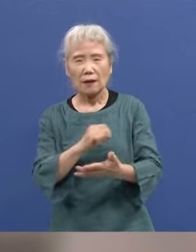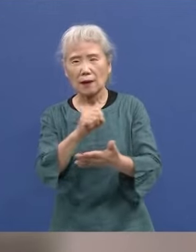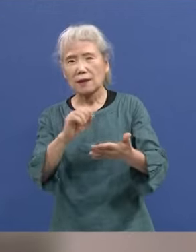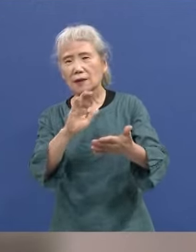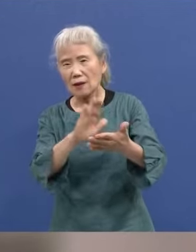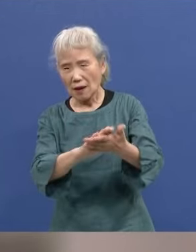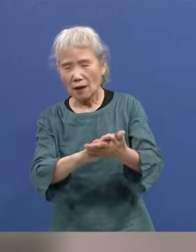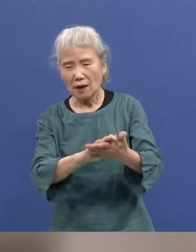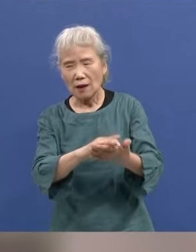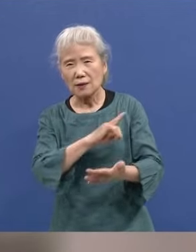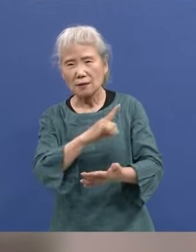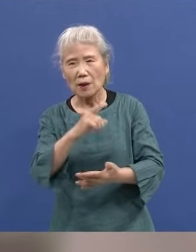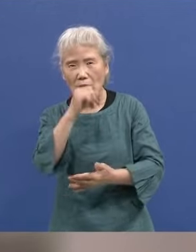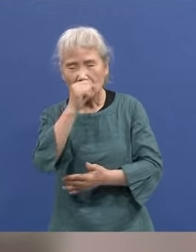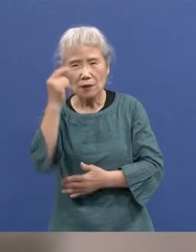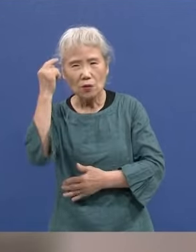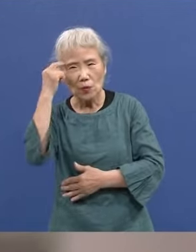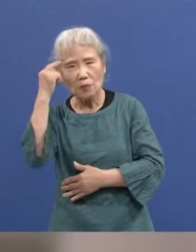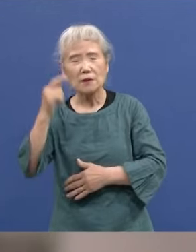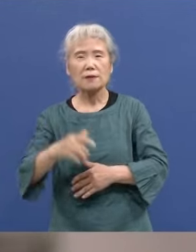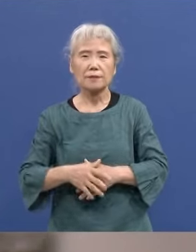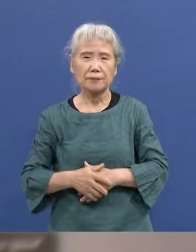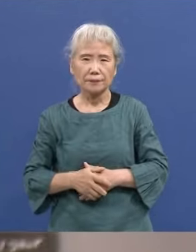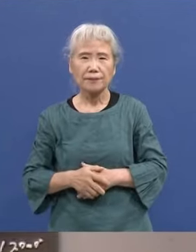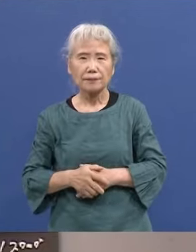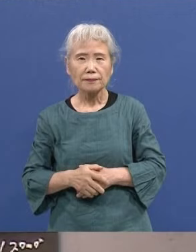ったところが良かったかなと思っています。